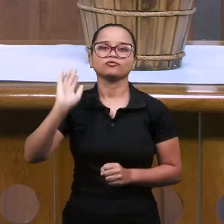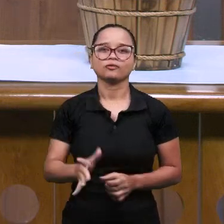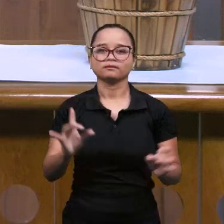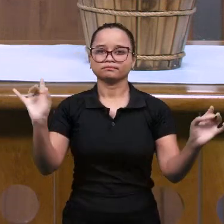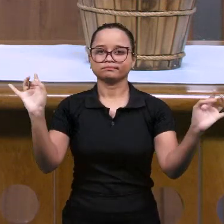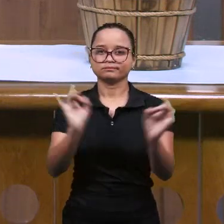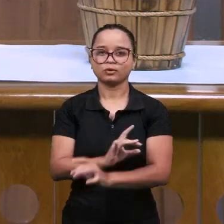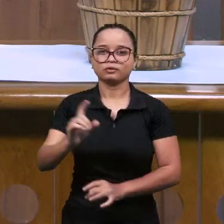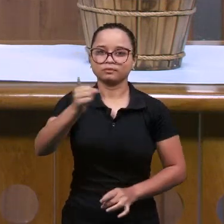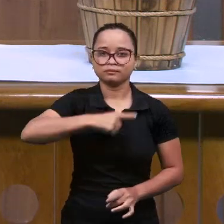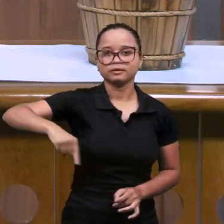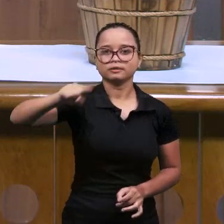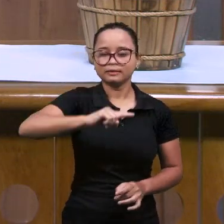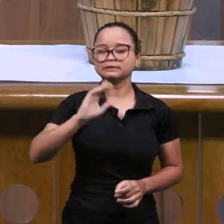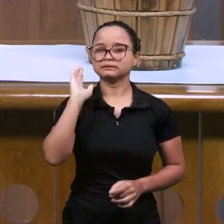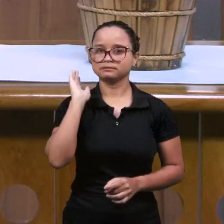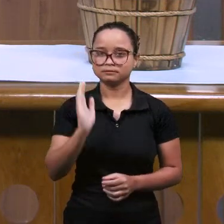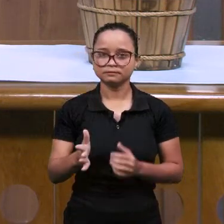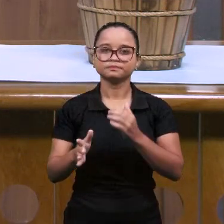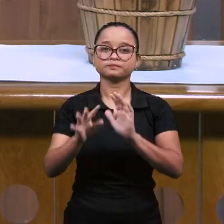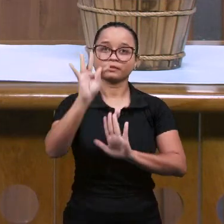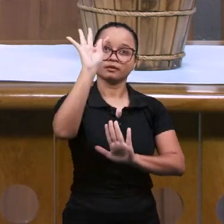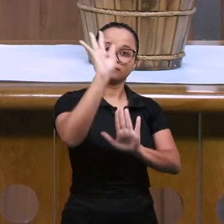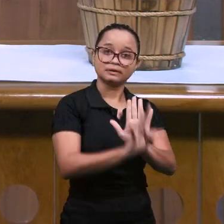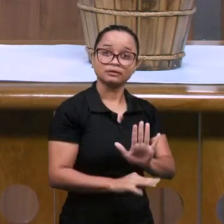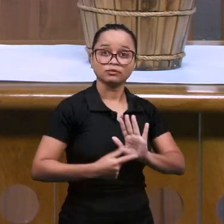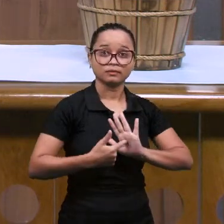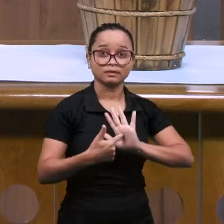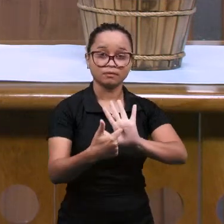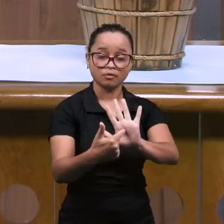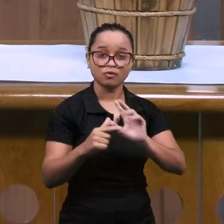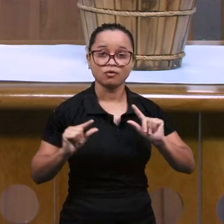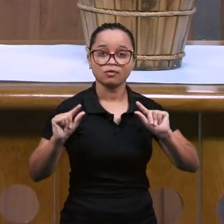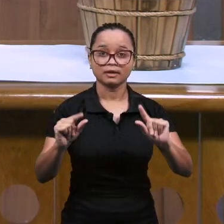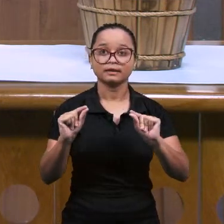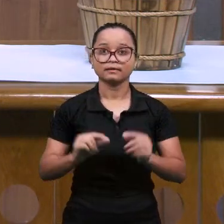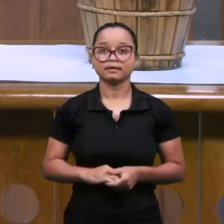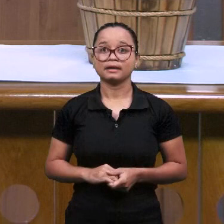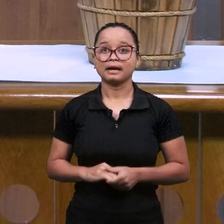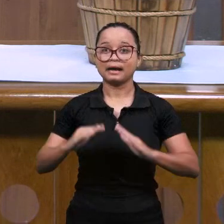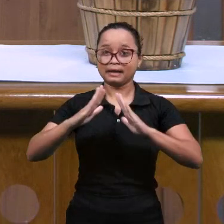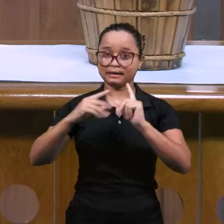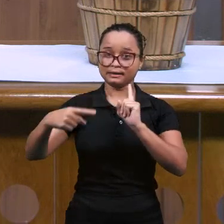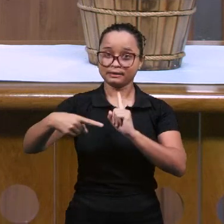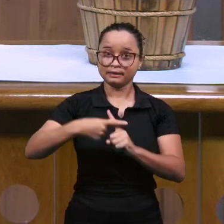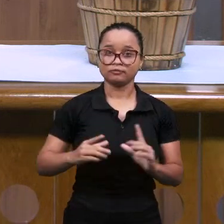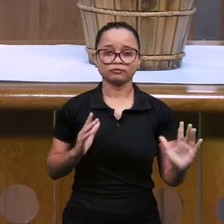pour passer. Il y a un texte d'ailleurs qui dit que l'Église,